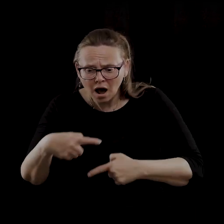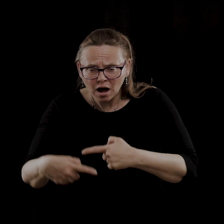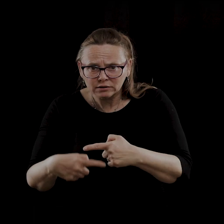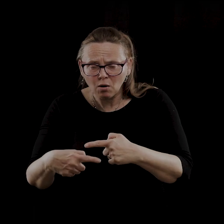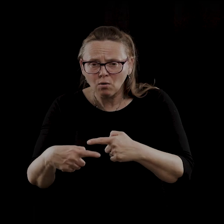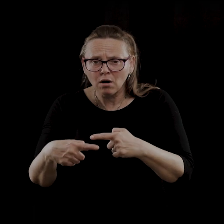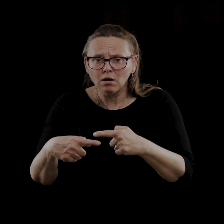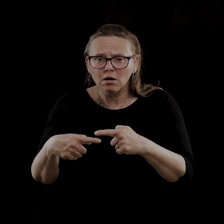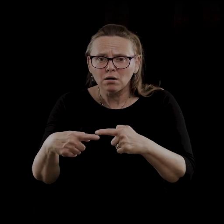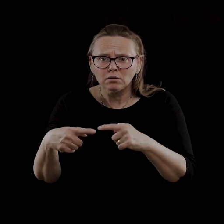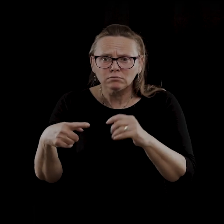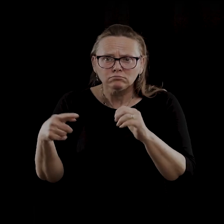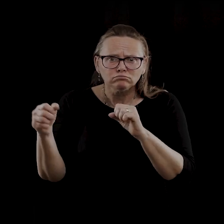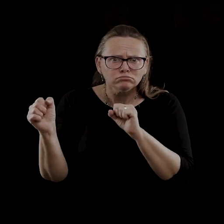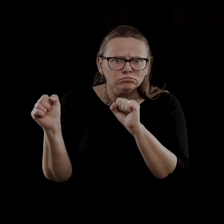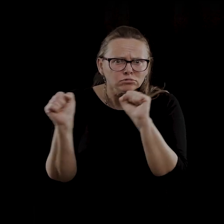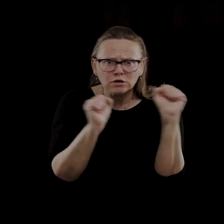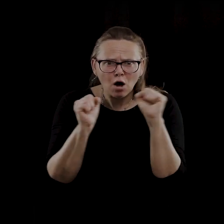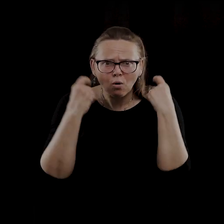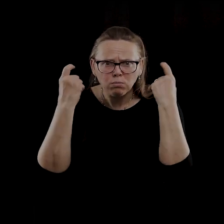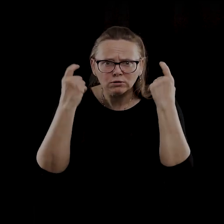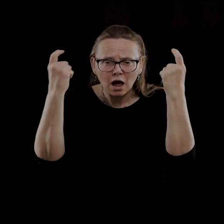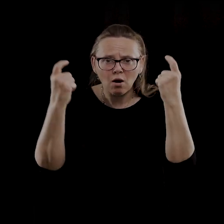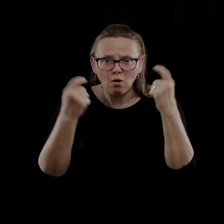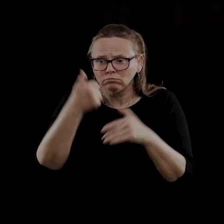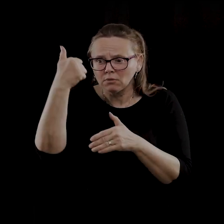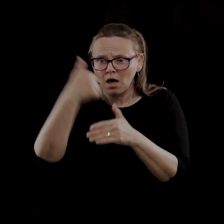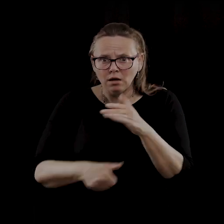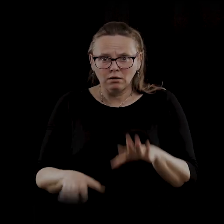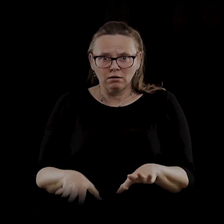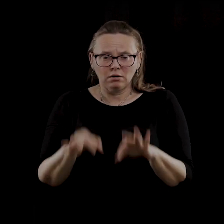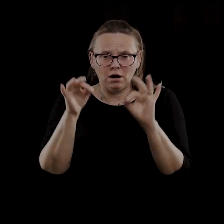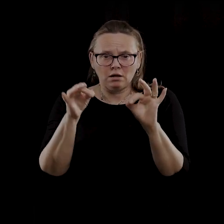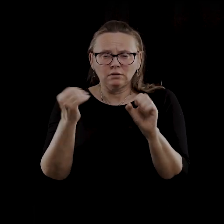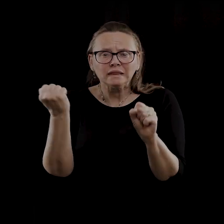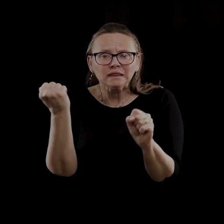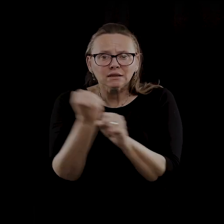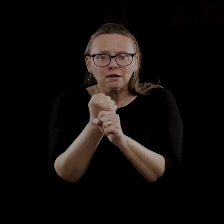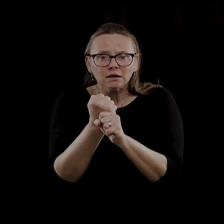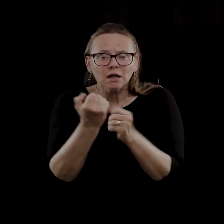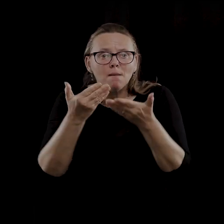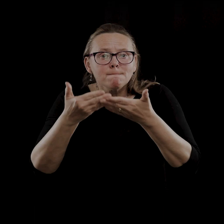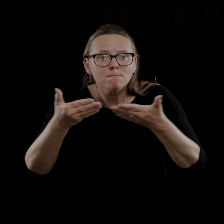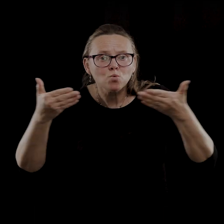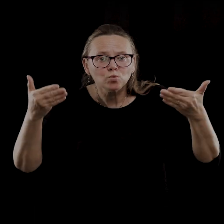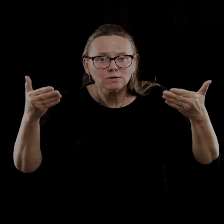Zaropotalo je. Nenadoma se je znašel na trdih muzejskih tleh.